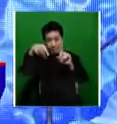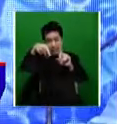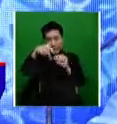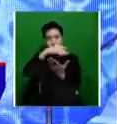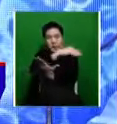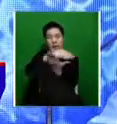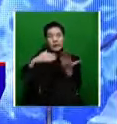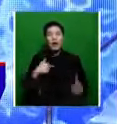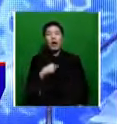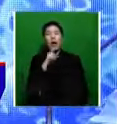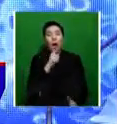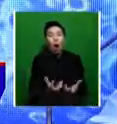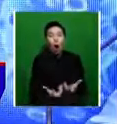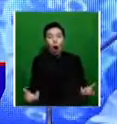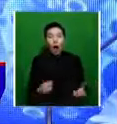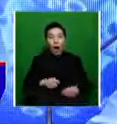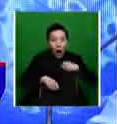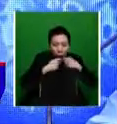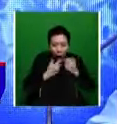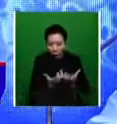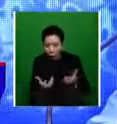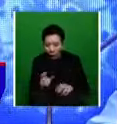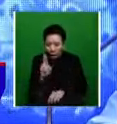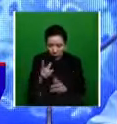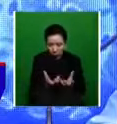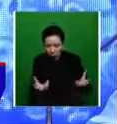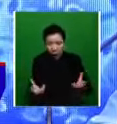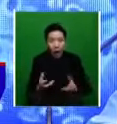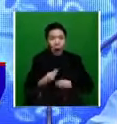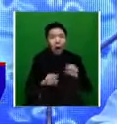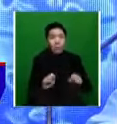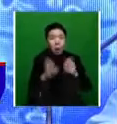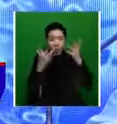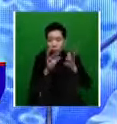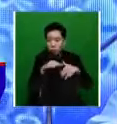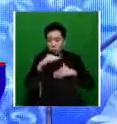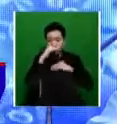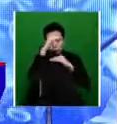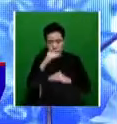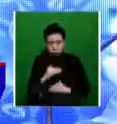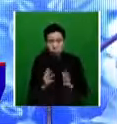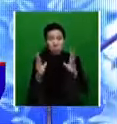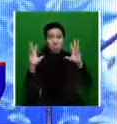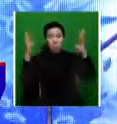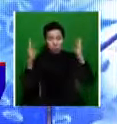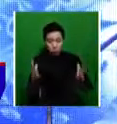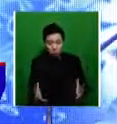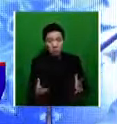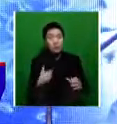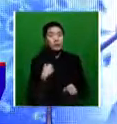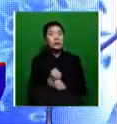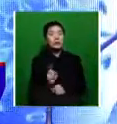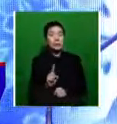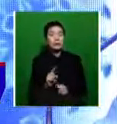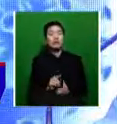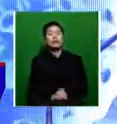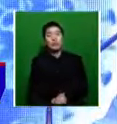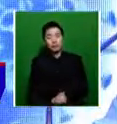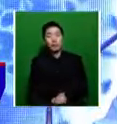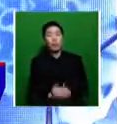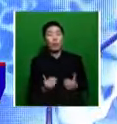เรื่องสินค้าอุปโภคบริโภคนะครับว่าจะขาดแคลนไหมผมขอยืนยันเลยนะครับว่าวันนี้เรา